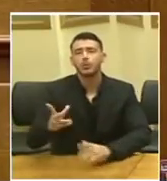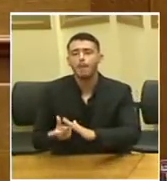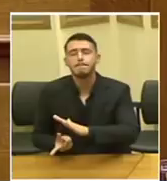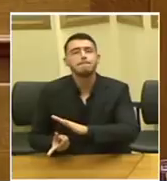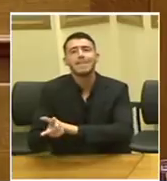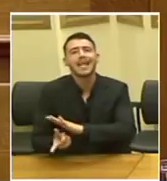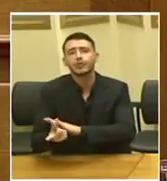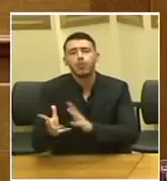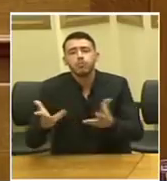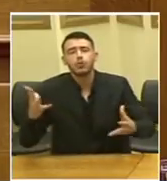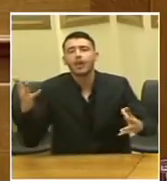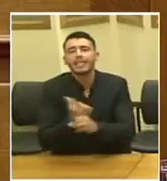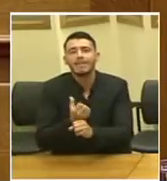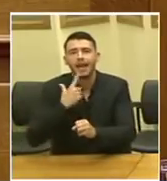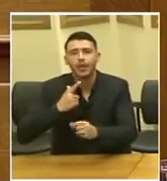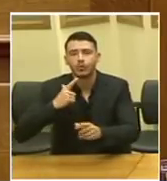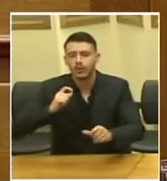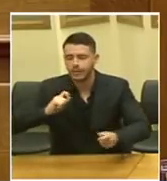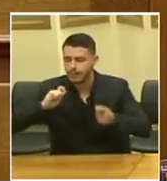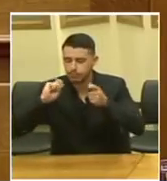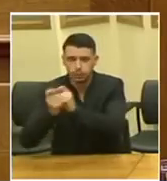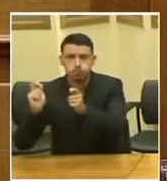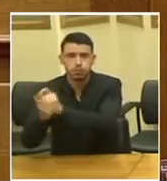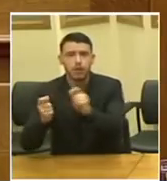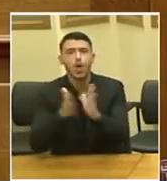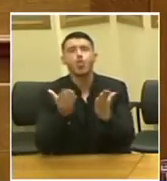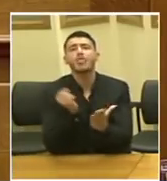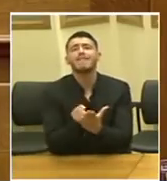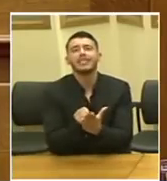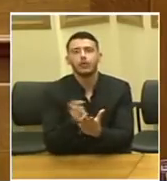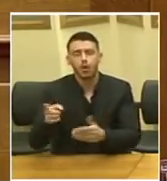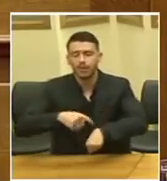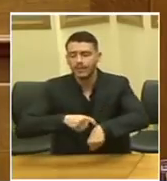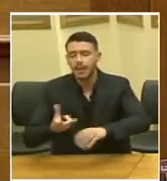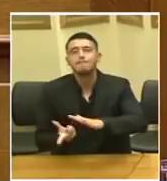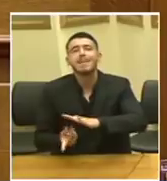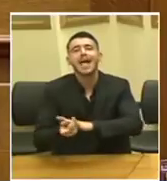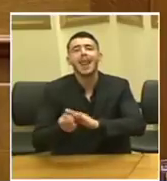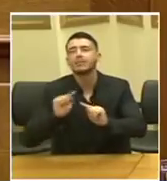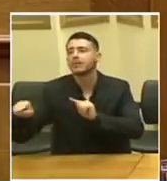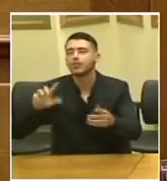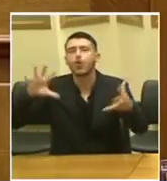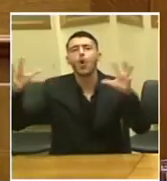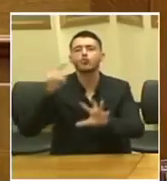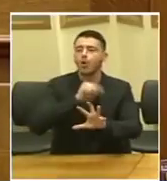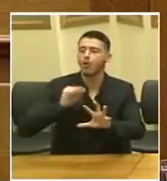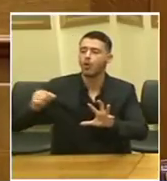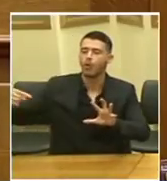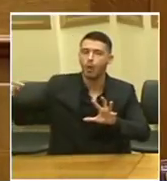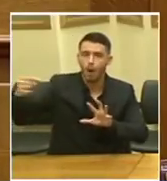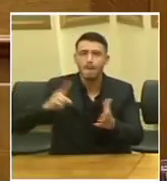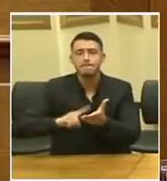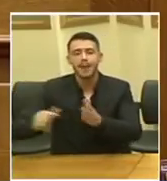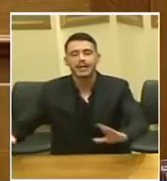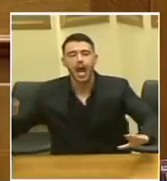μέρα? Δεν θα πρέπει να λήξει το διαβατήριό τους, να πάνε για ανανέωση στο προξενείο τους και την ώρα της ανανέωσης